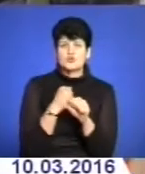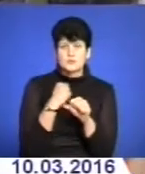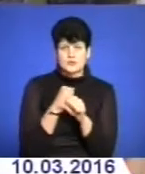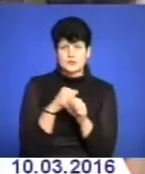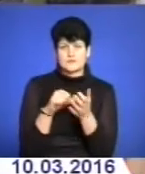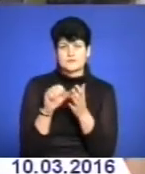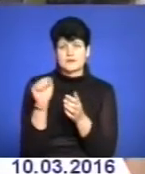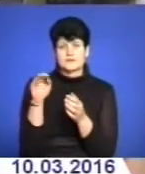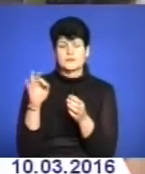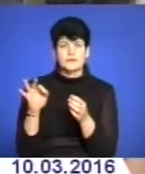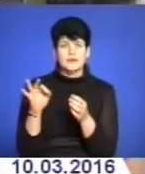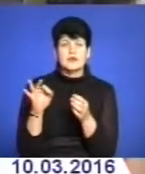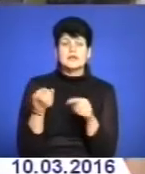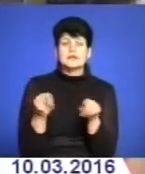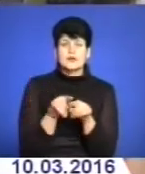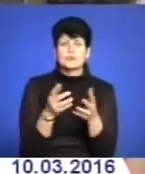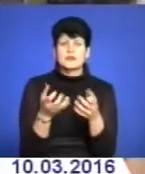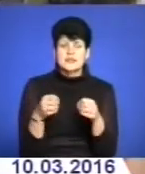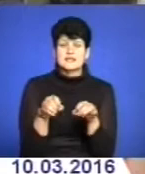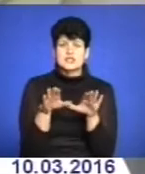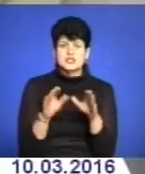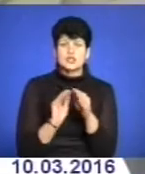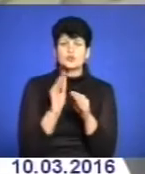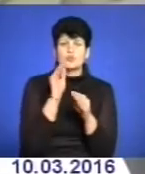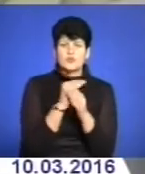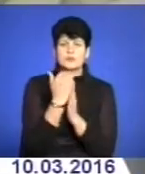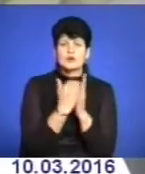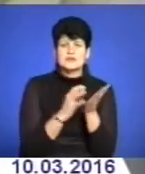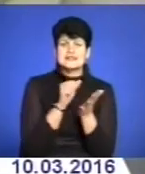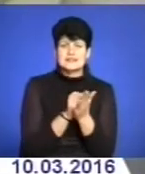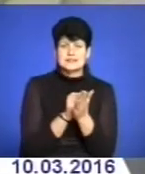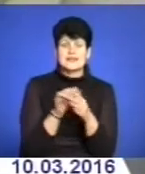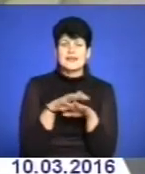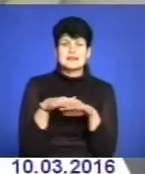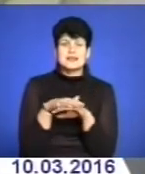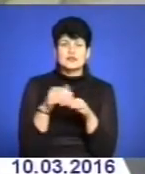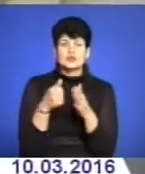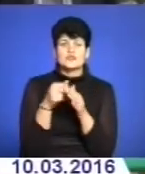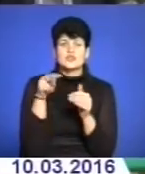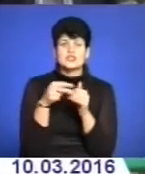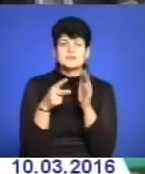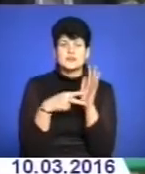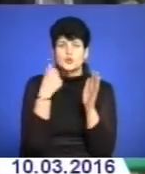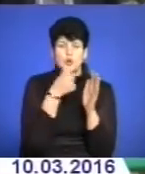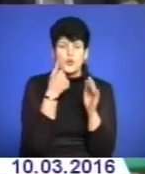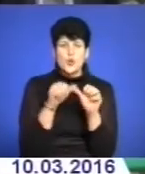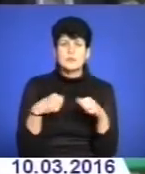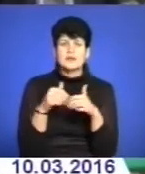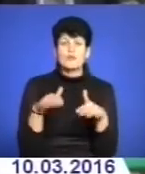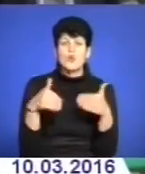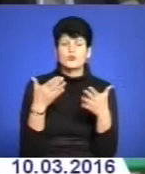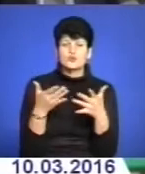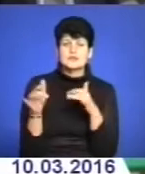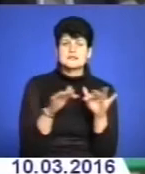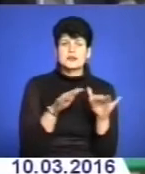категорії. На засіданні також прийняли рішення доповнити програму зайнятості населення до 2017 року. Відтак комітет пропонує вживати